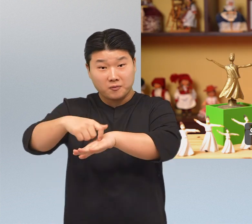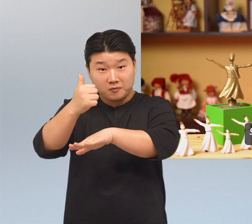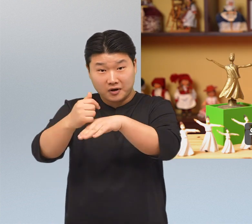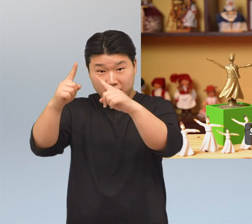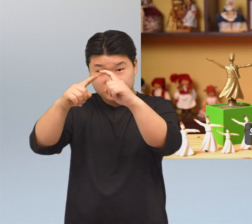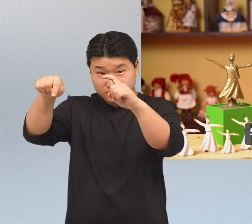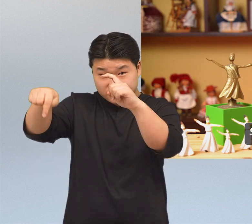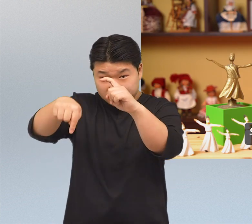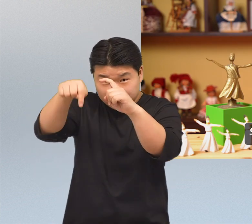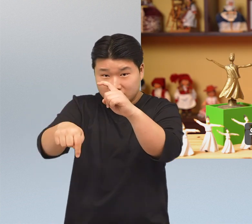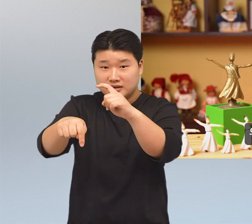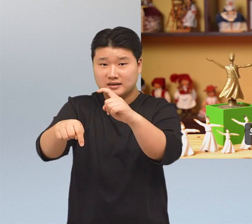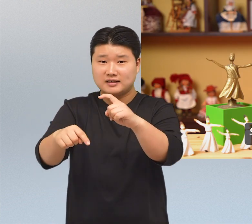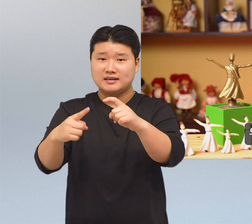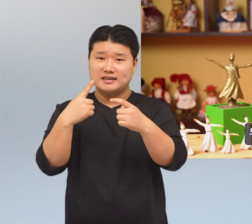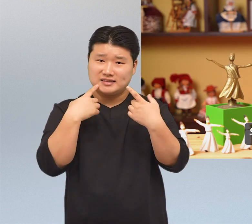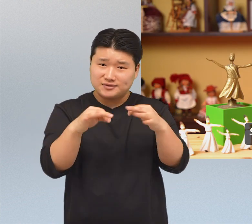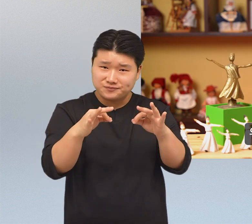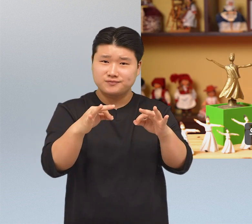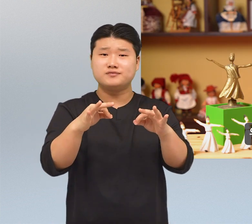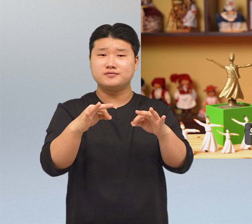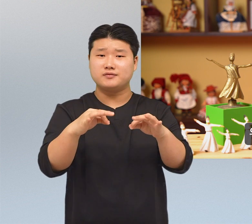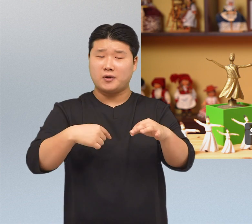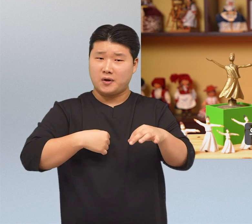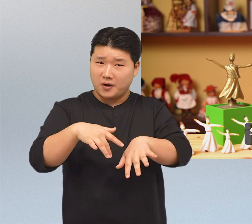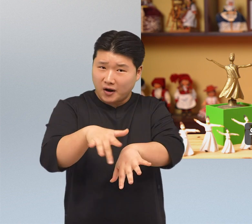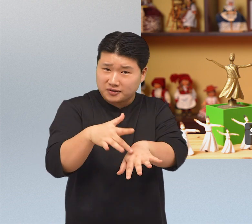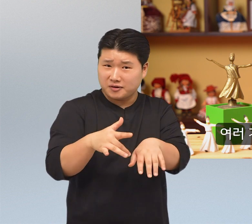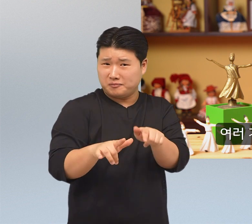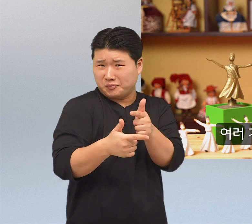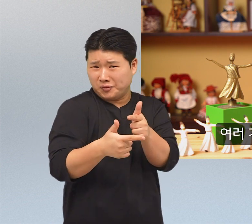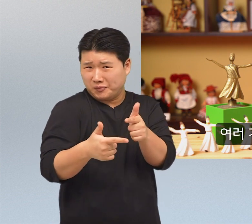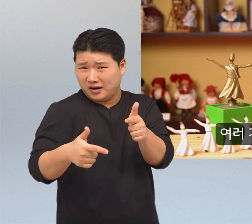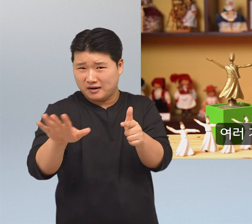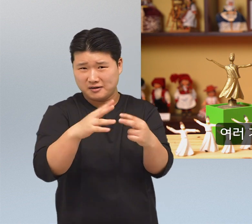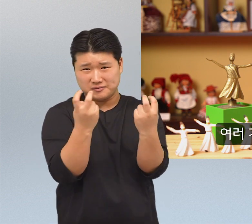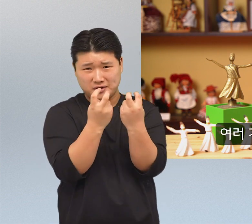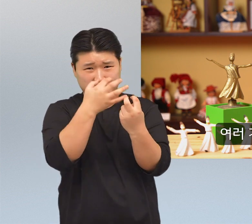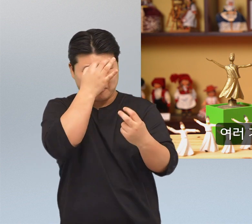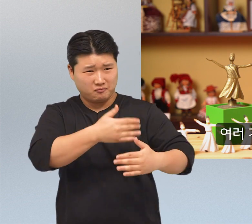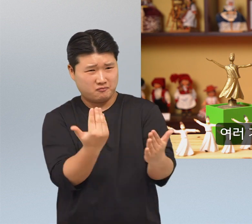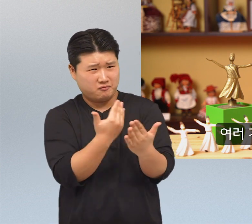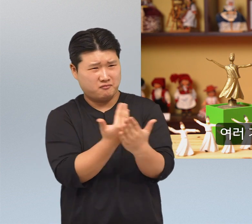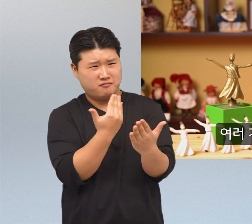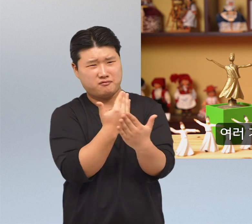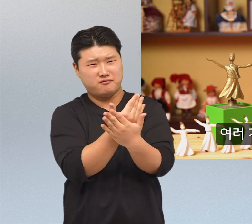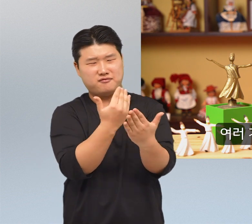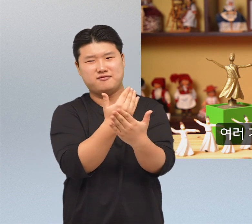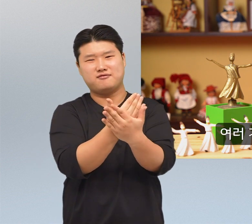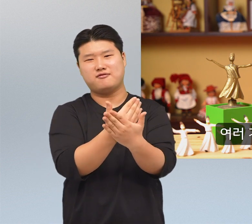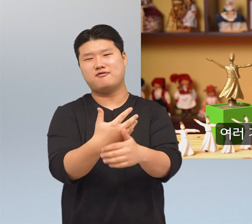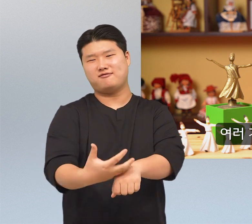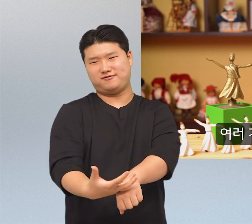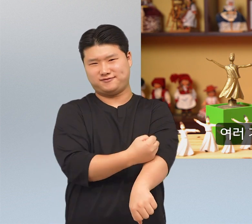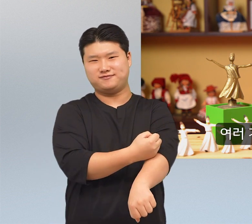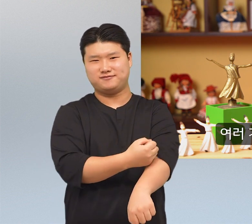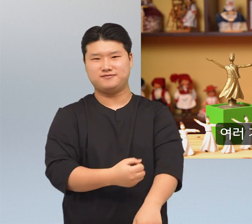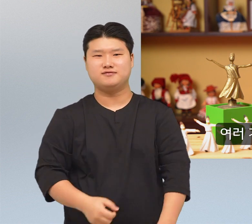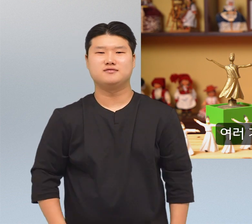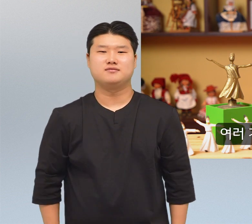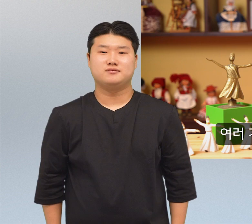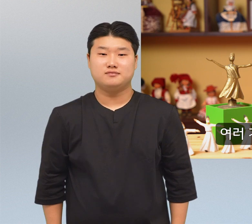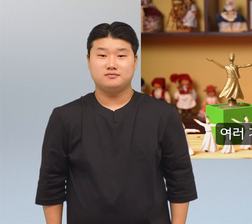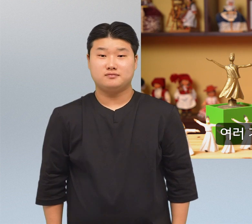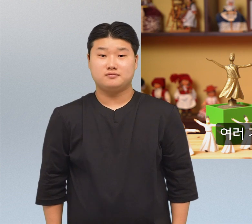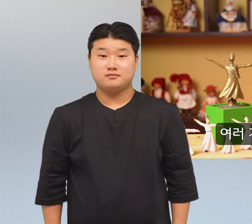왕궁의 옷을 위해 금사와 은사, 실크를 활용한 여러 가지 직조 방법들이 시도되었고